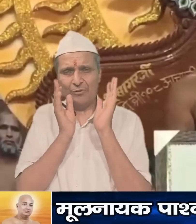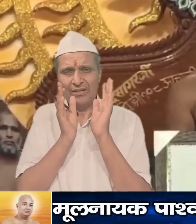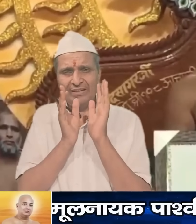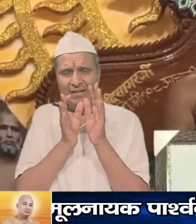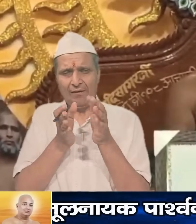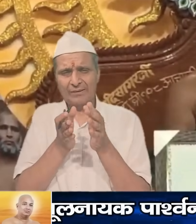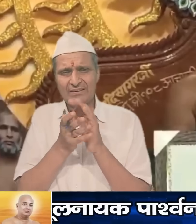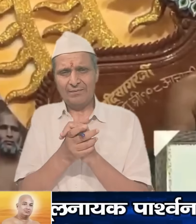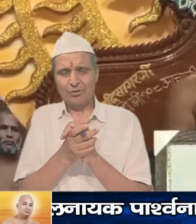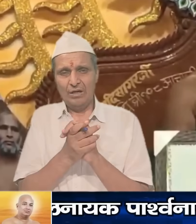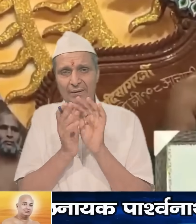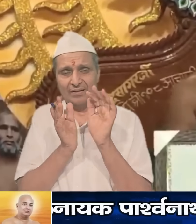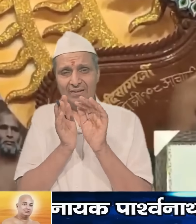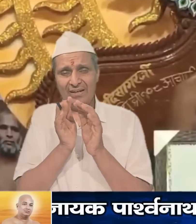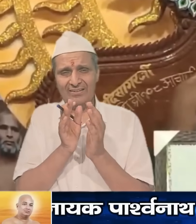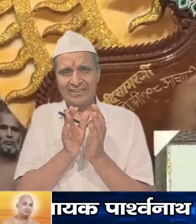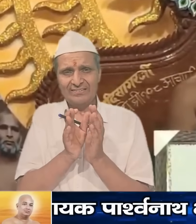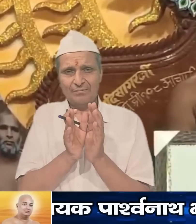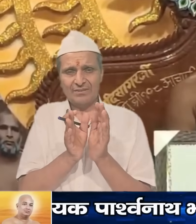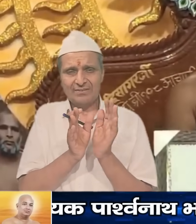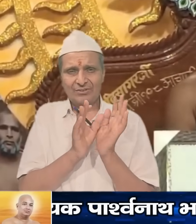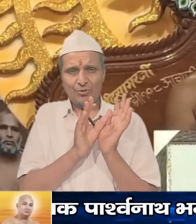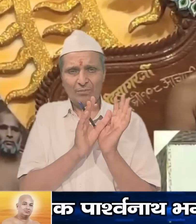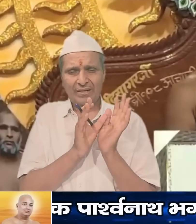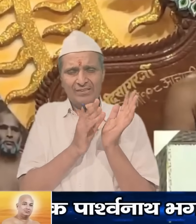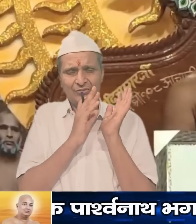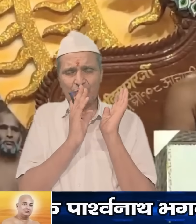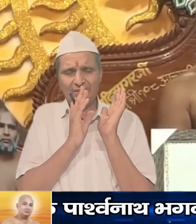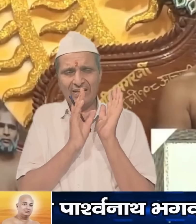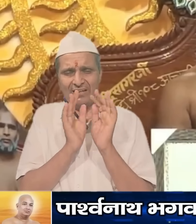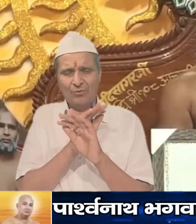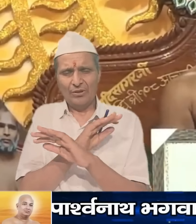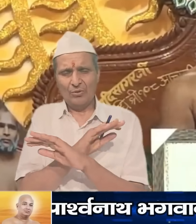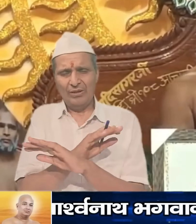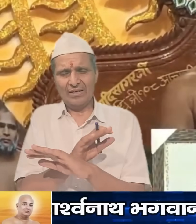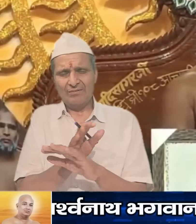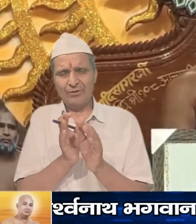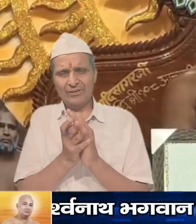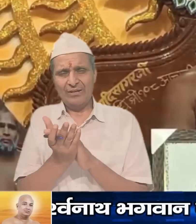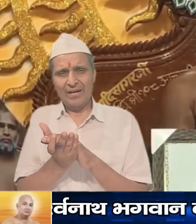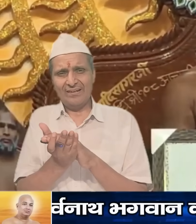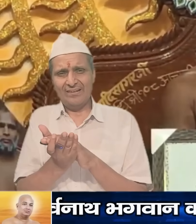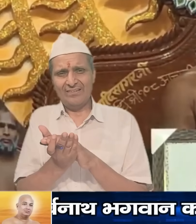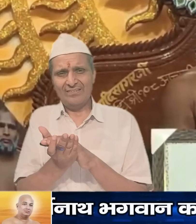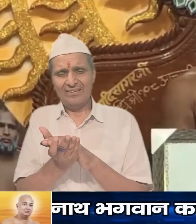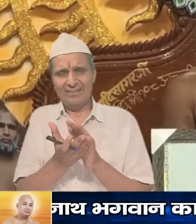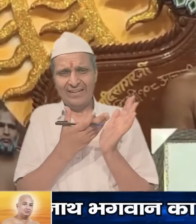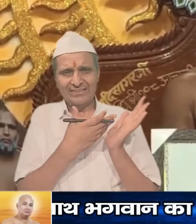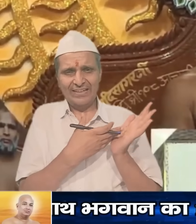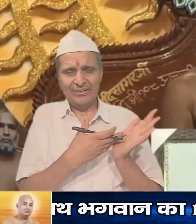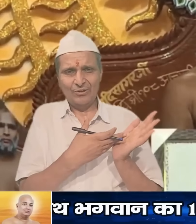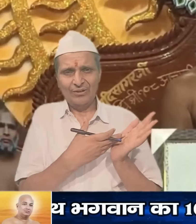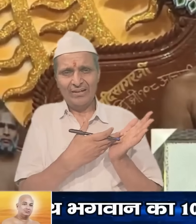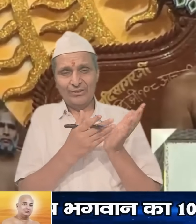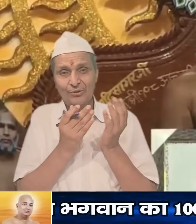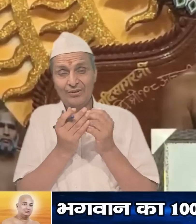बहुत पोचार हुए कल ये अभी बताते हैं आपको, पर इनसे सब संतों को हमारे कई संतों को मिलते हैं उन्हें कोई लगाव नहीं होता। अरे नहीं करना, गृहस्थ